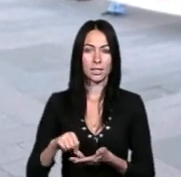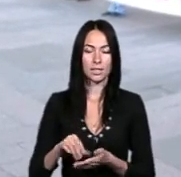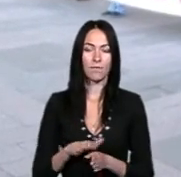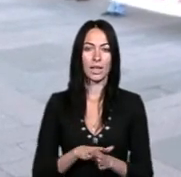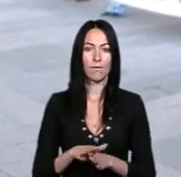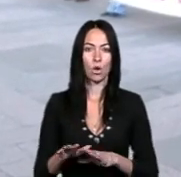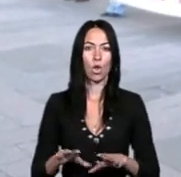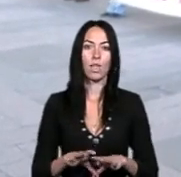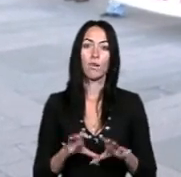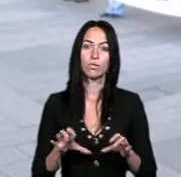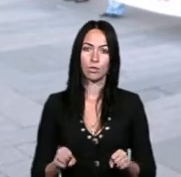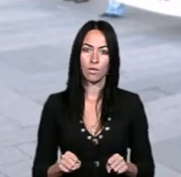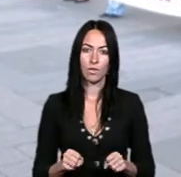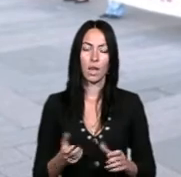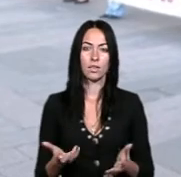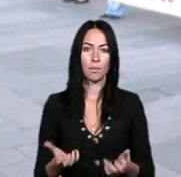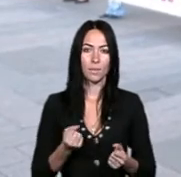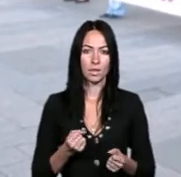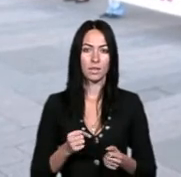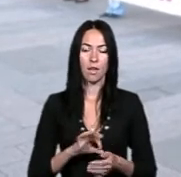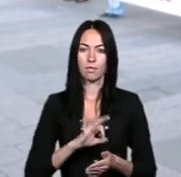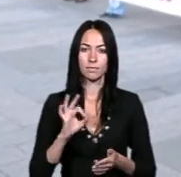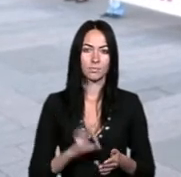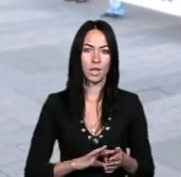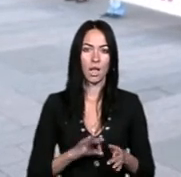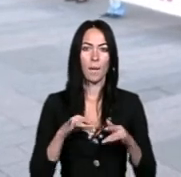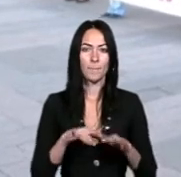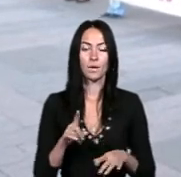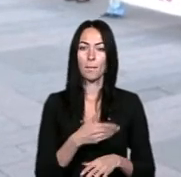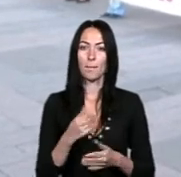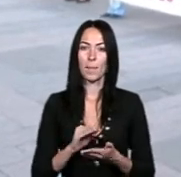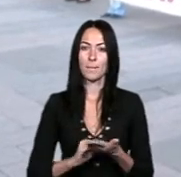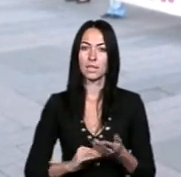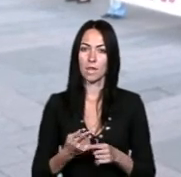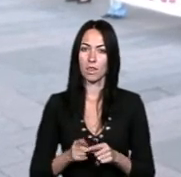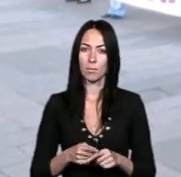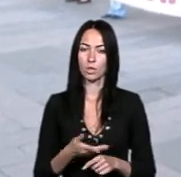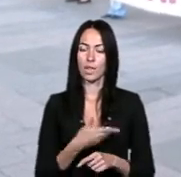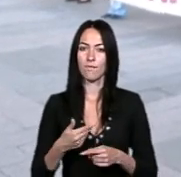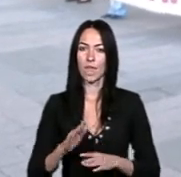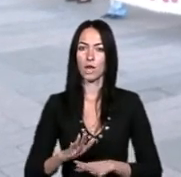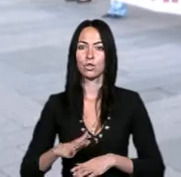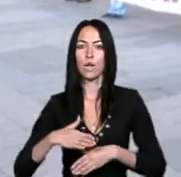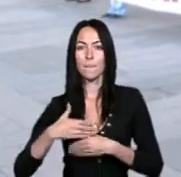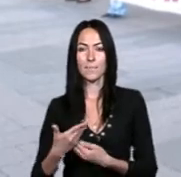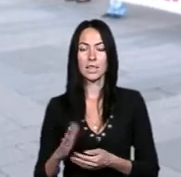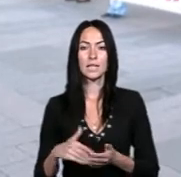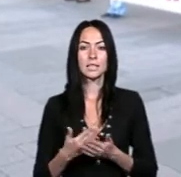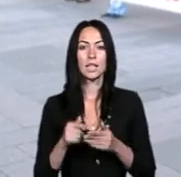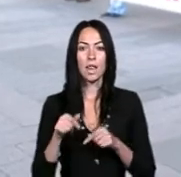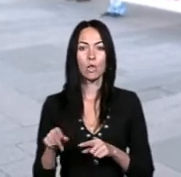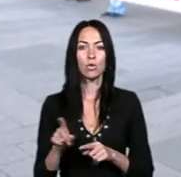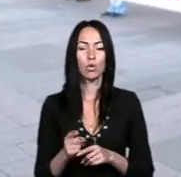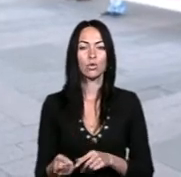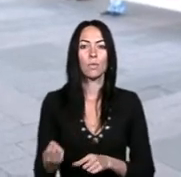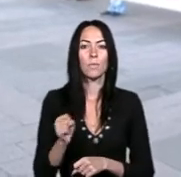виконавчої влади, прийняли невідкладних мір, і ми писали про це в нашій петиції, для того, щоб